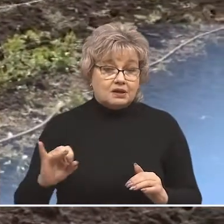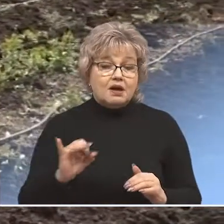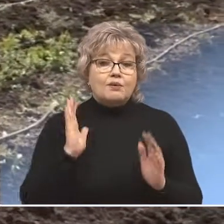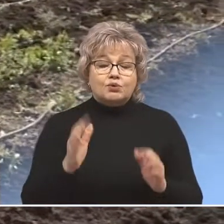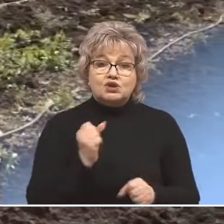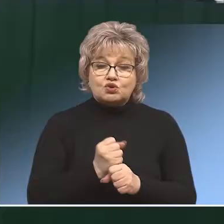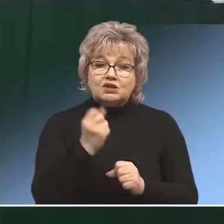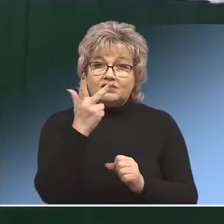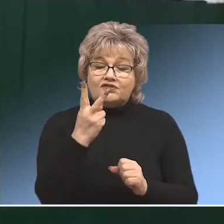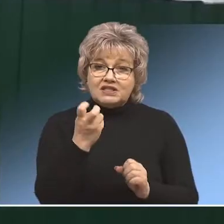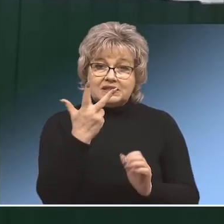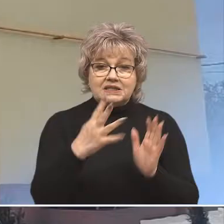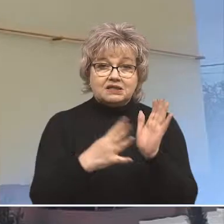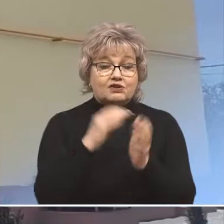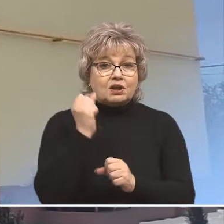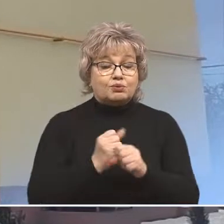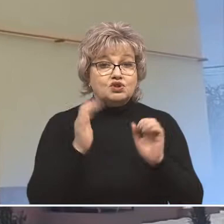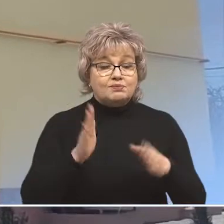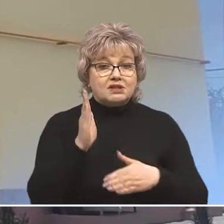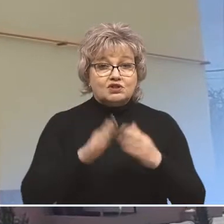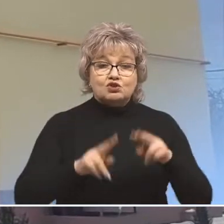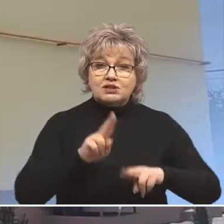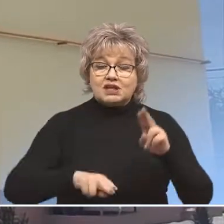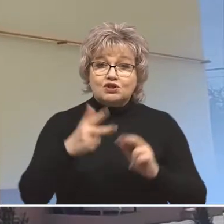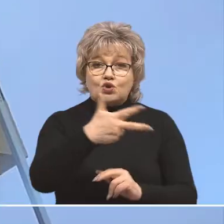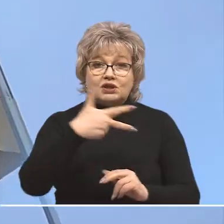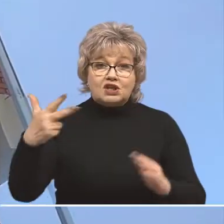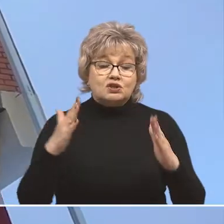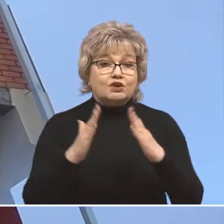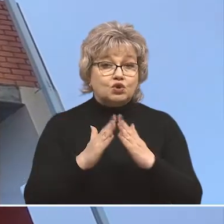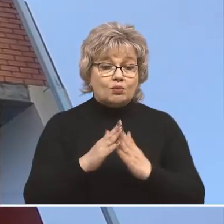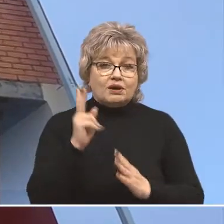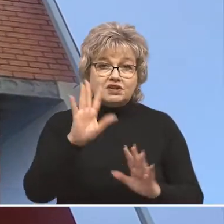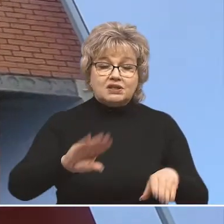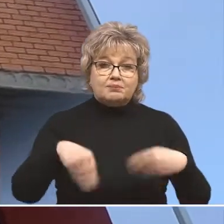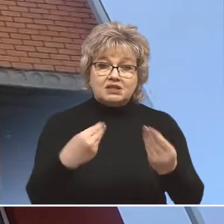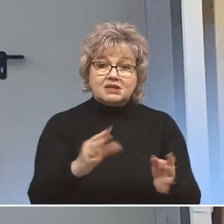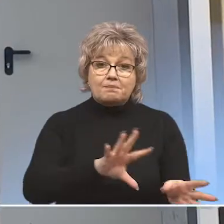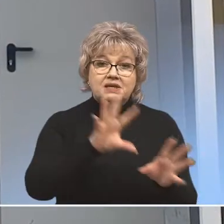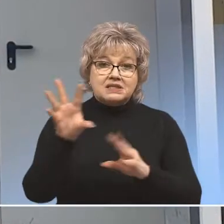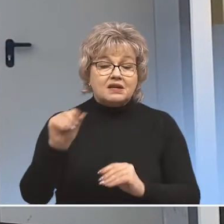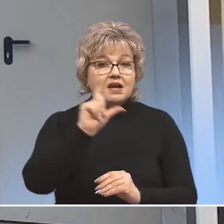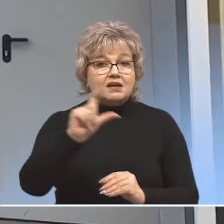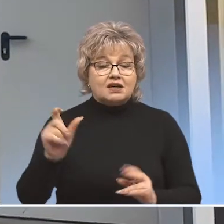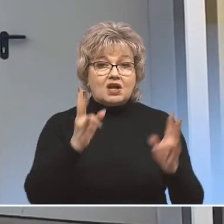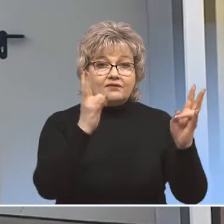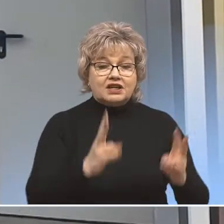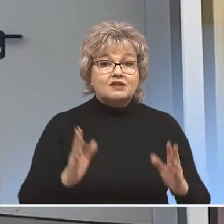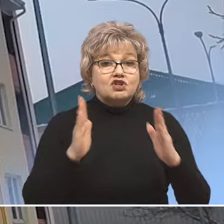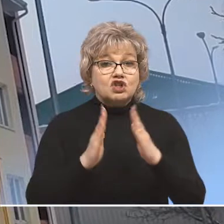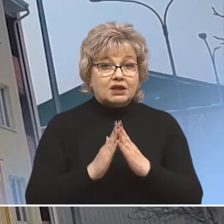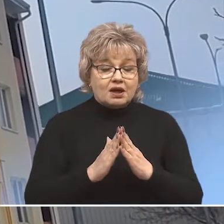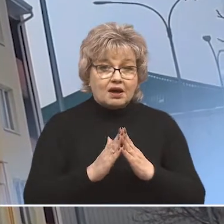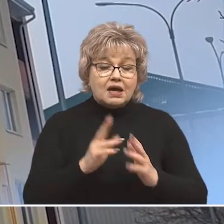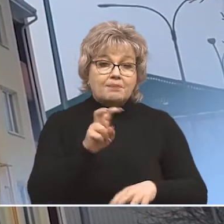будет создано 239 рабочих мест. Завершено строительство трехэтажного жилого дома. Квартиры предоставлены для переселения граждан из